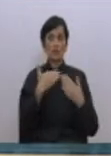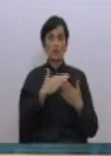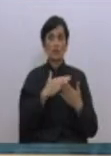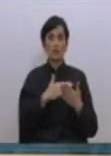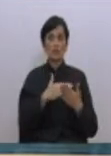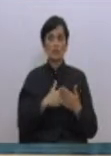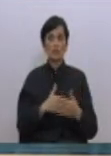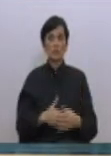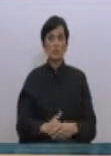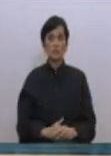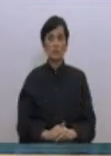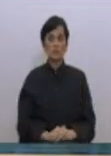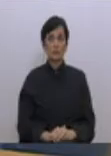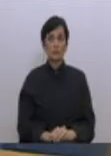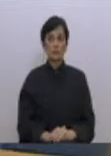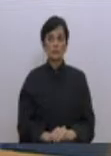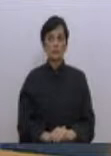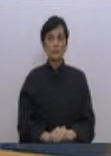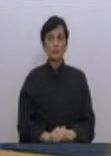regim.